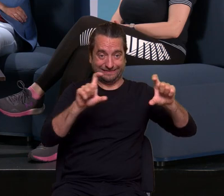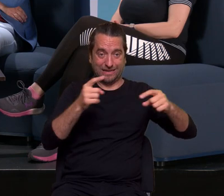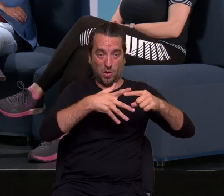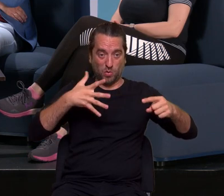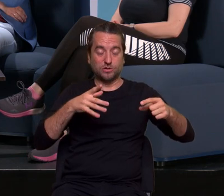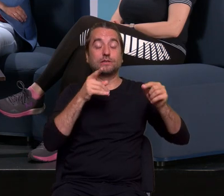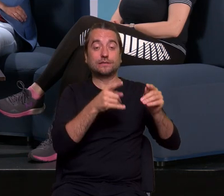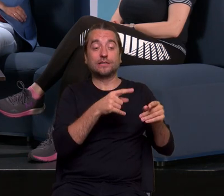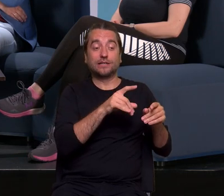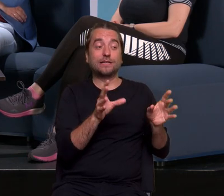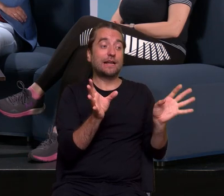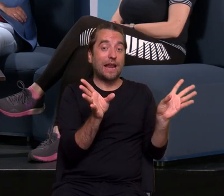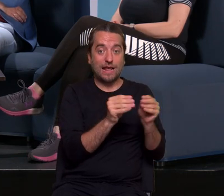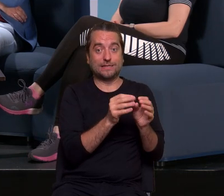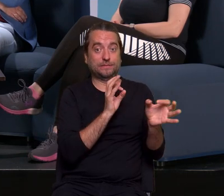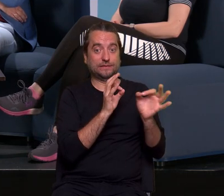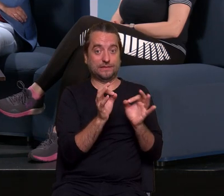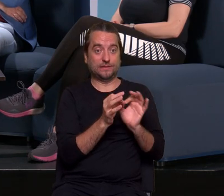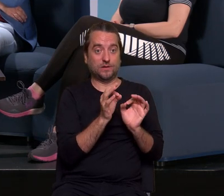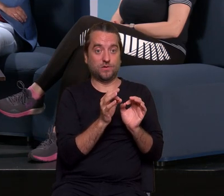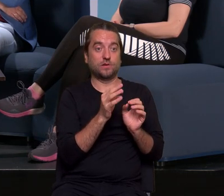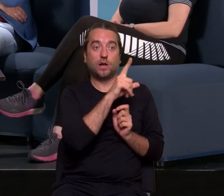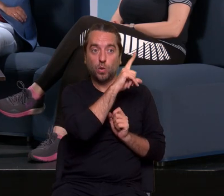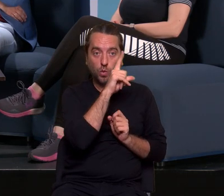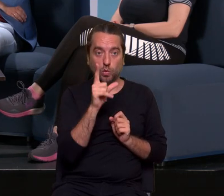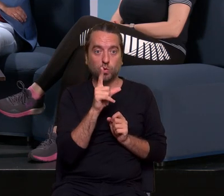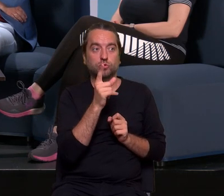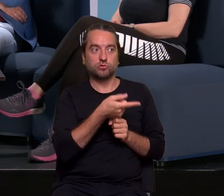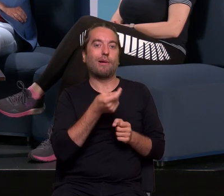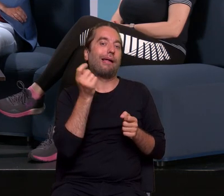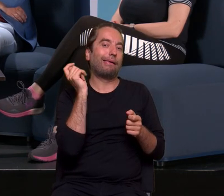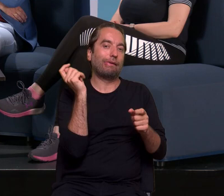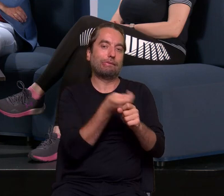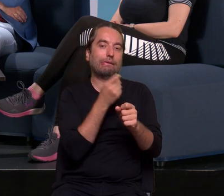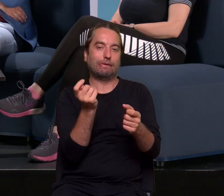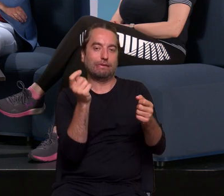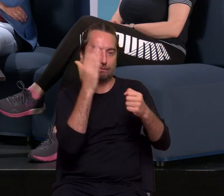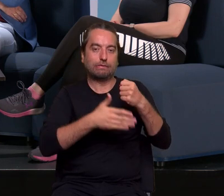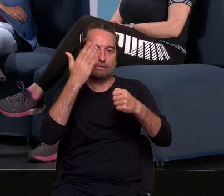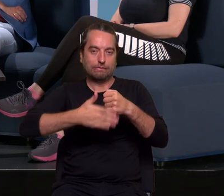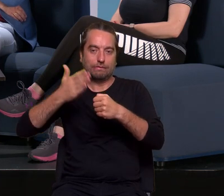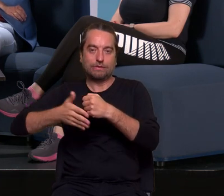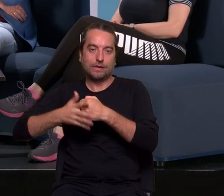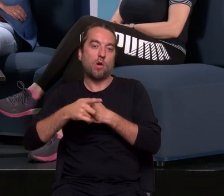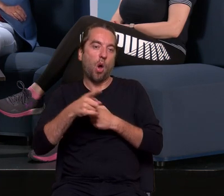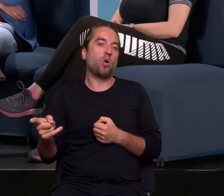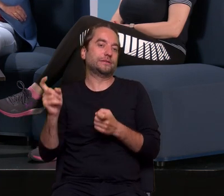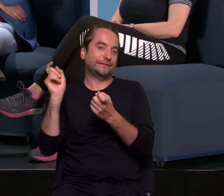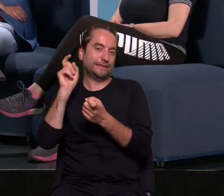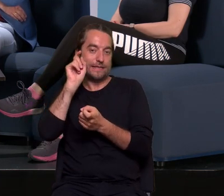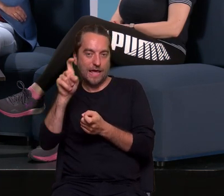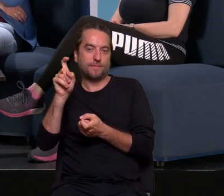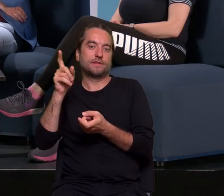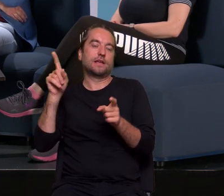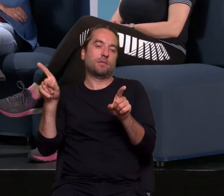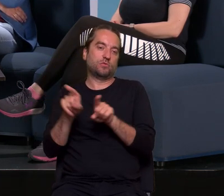przerażającą historią ludzi mordowanych dlatego, że albo byli Niemcami, wrogami III Rzeszy,